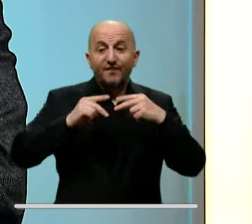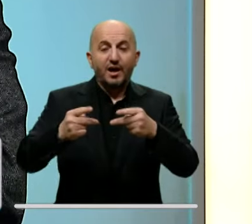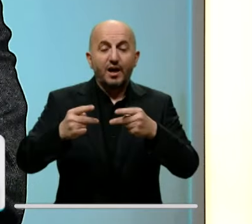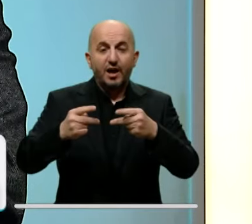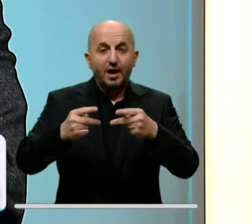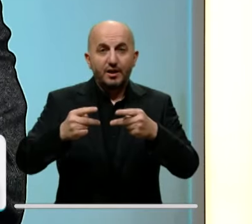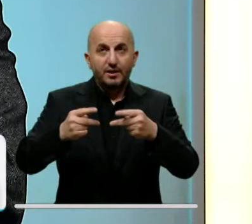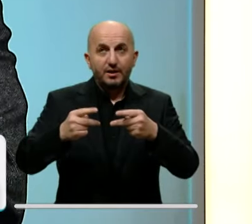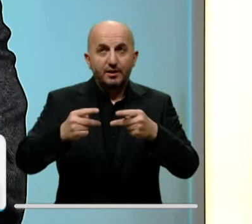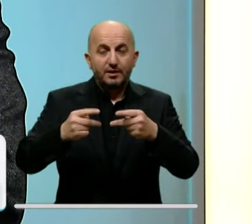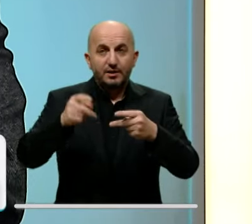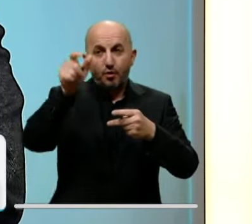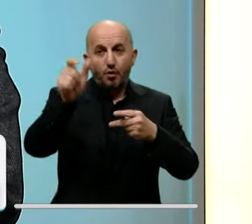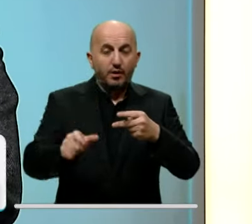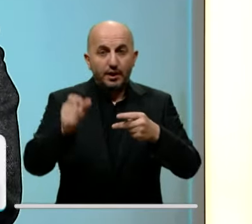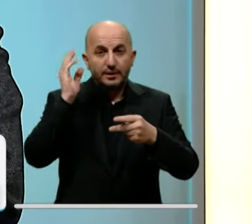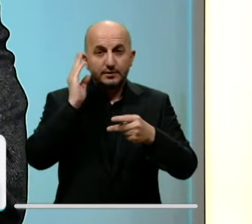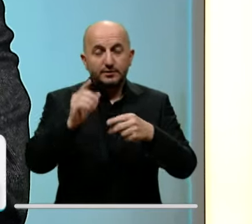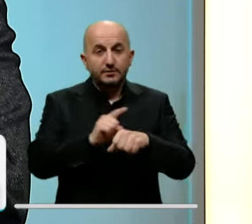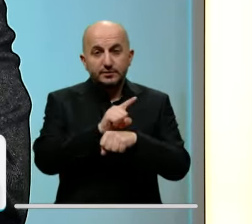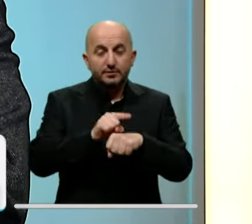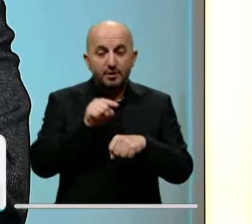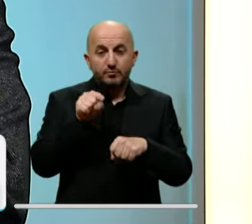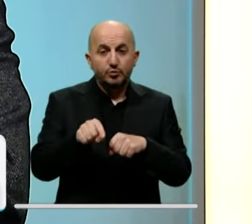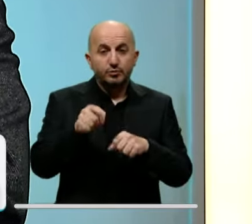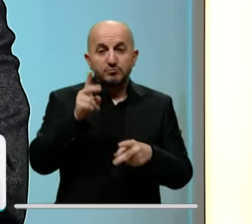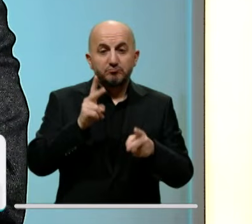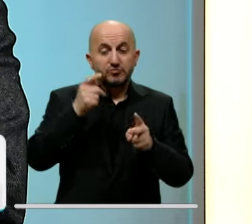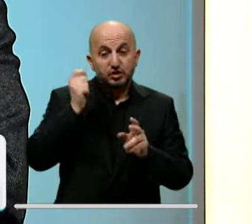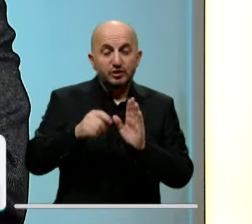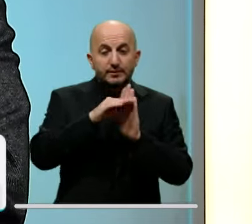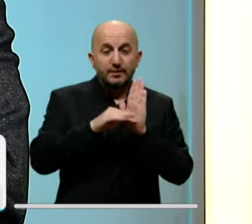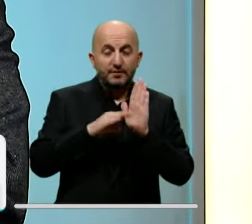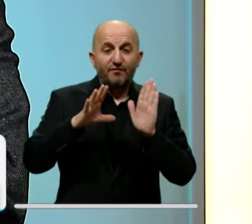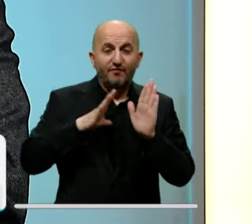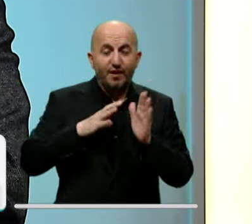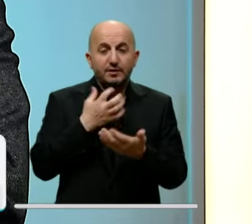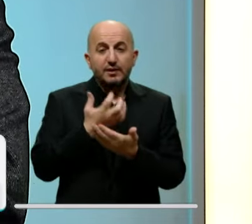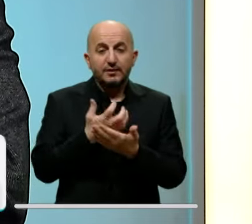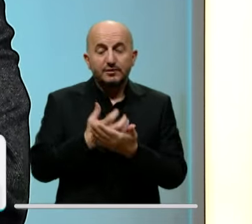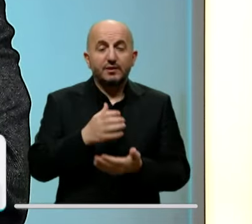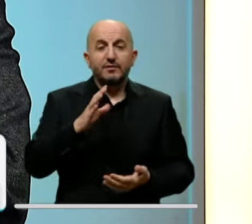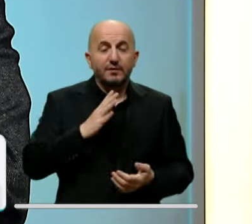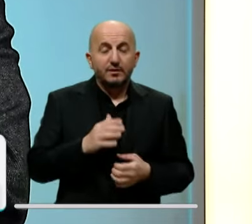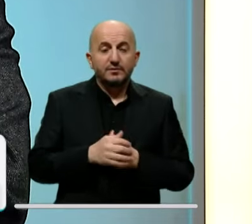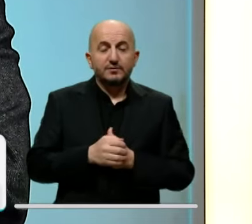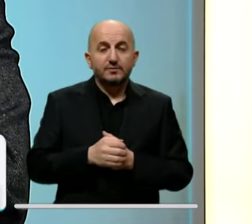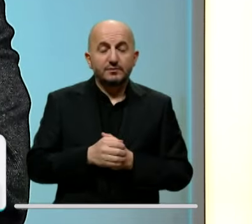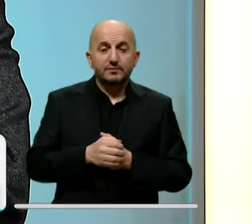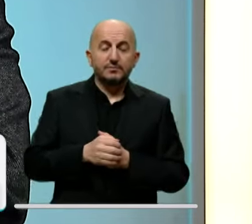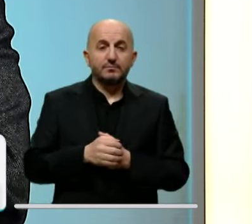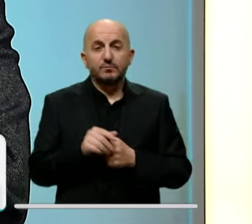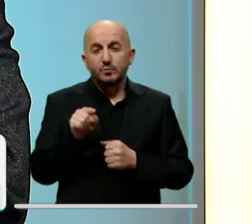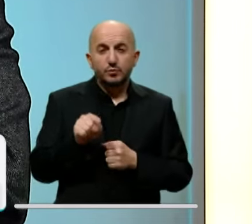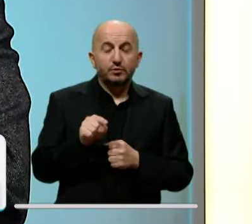gidildiğinde vekil olarak gidildiğinde Tabii bunun birtakım şartları var kayıtları var Eee